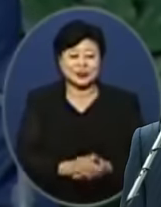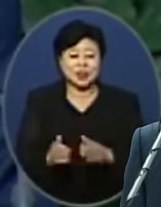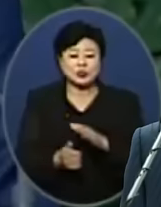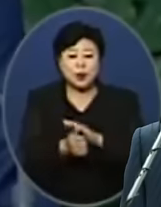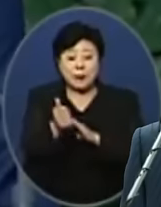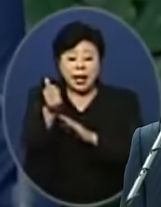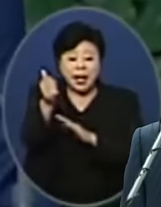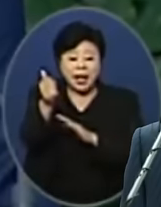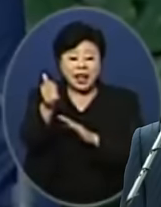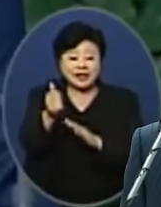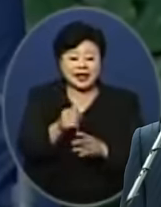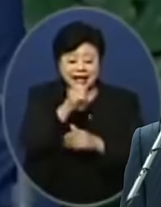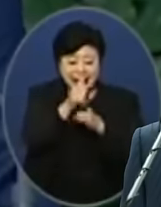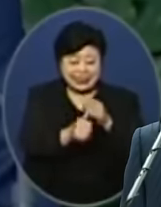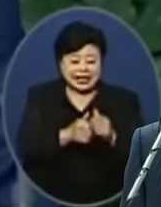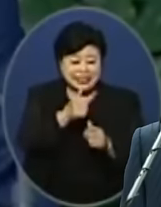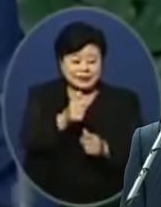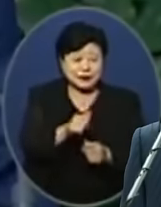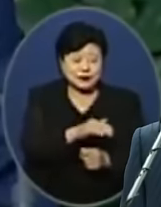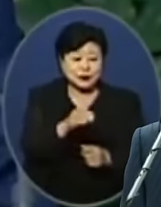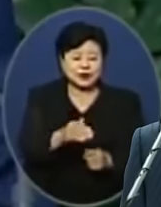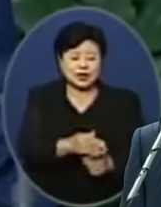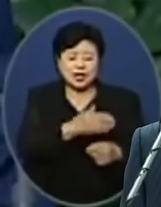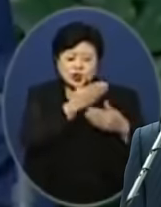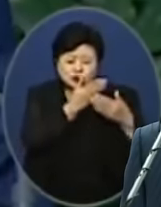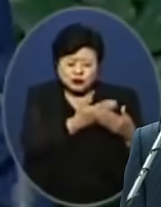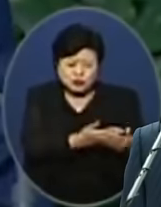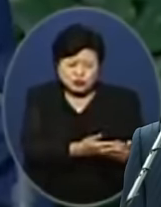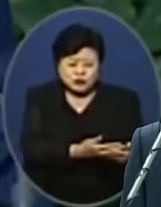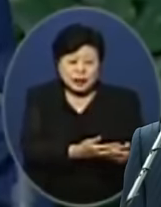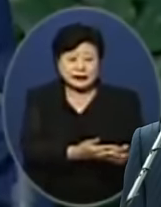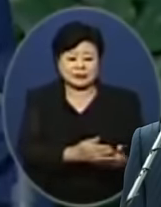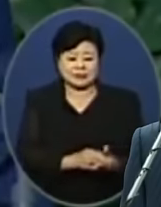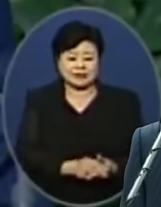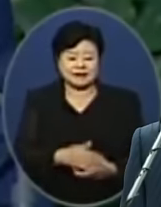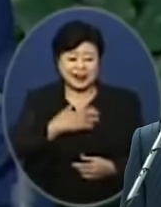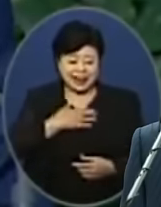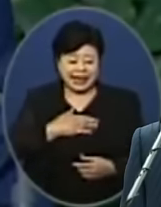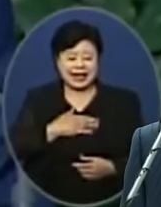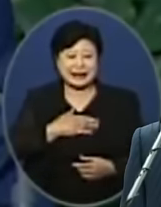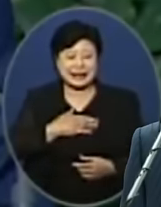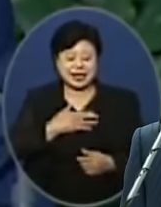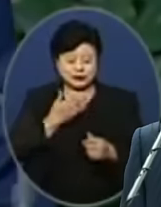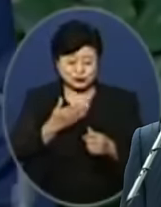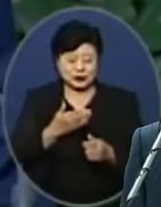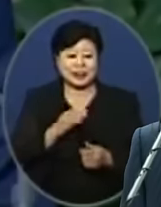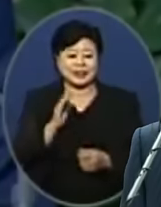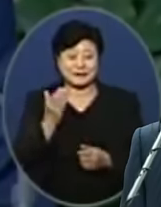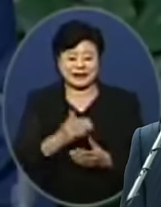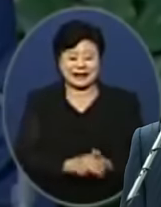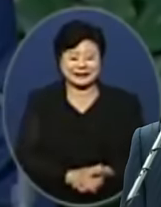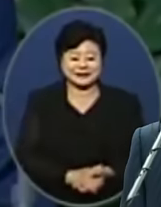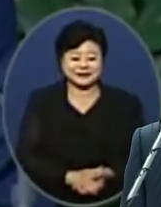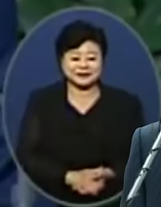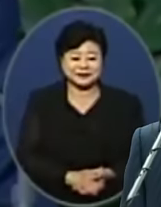소망의 그는 되신 하나님이 얼마나 우리에게 중요하다는 것을 알게 만들어 주시려고 하는 것입니다.